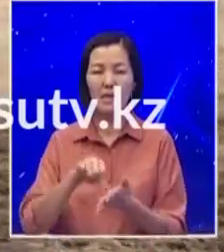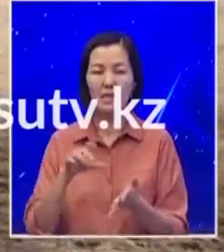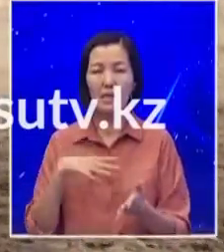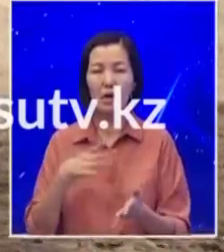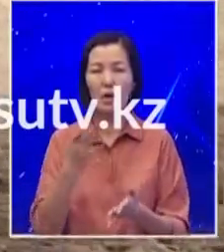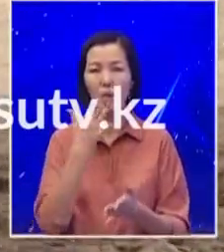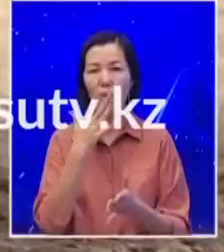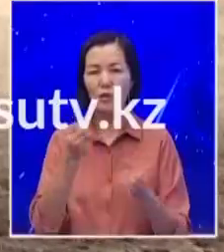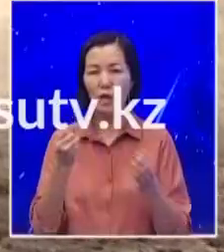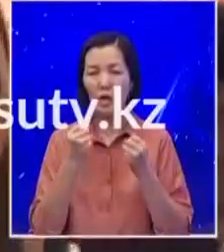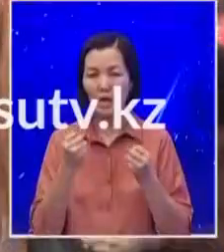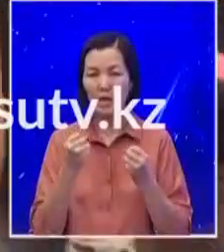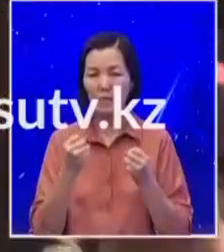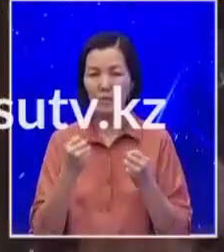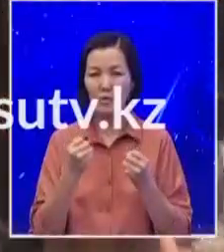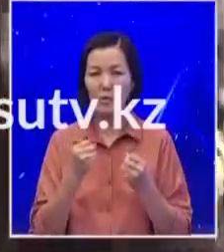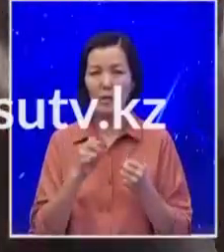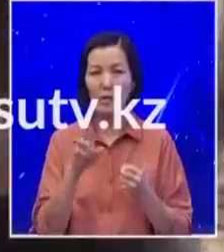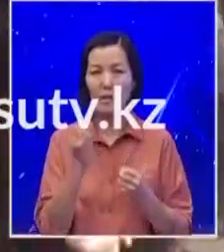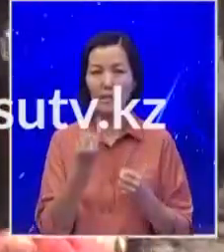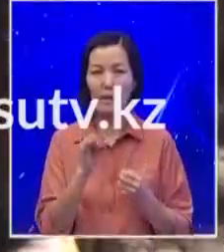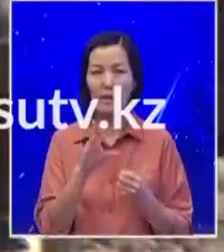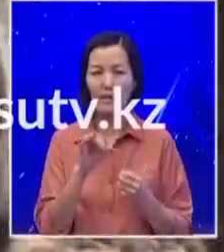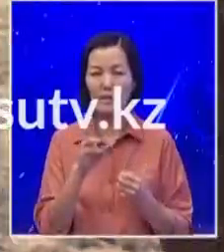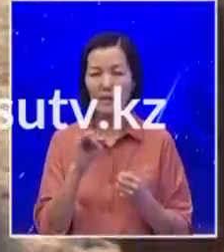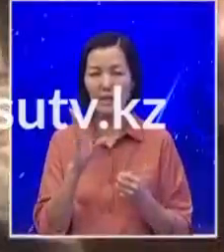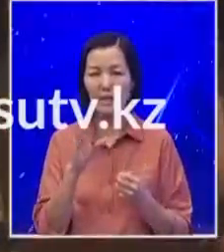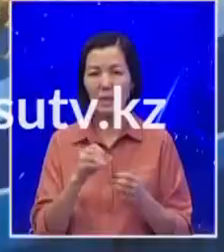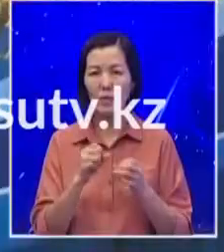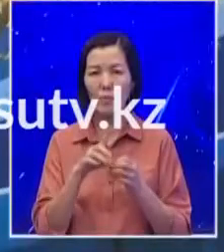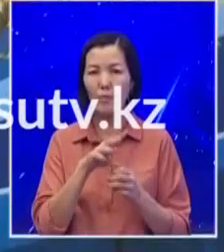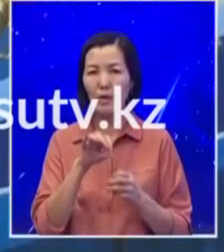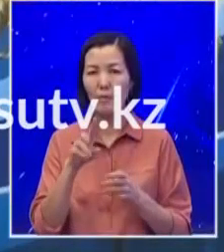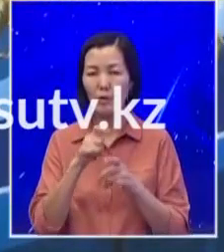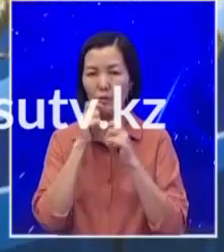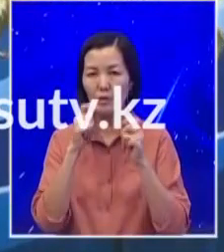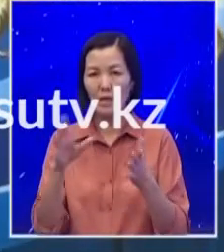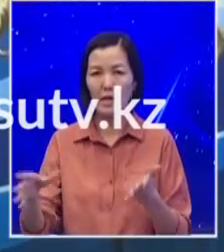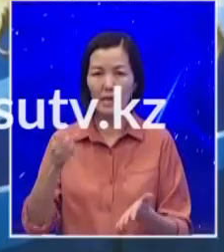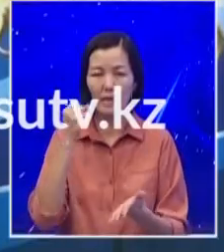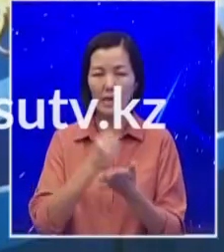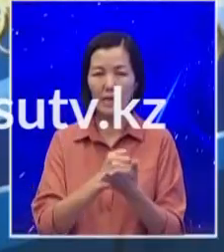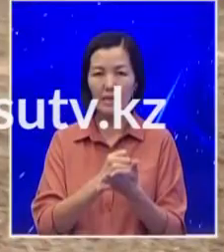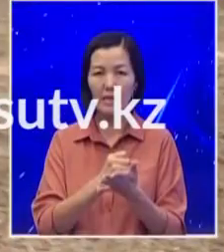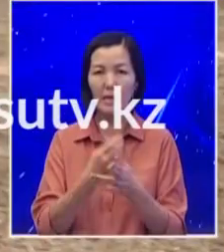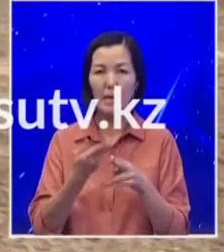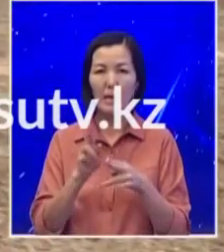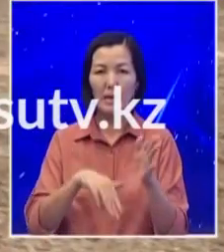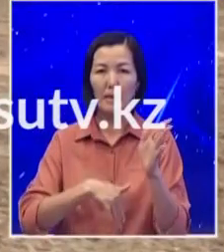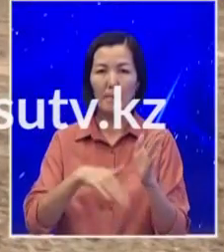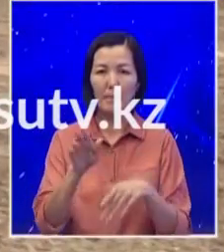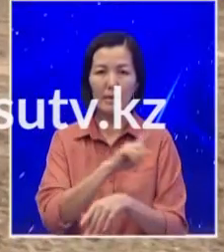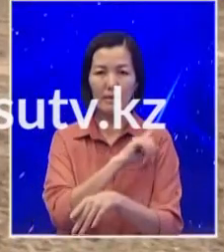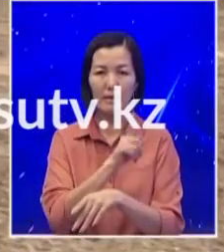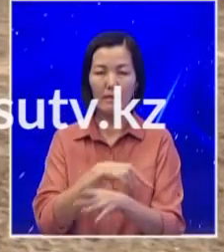Ұлттық ат спорты бәсекесі Байсерке агро ипподромында өтті. Жүлде қоры 11 миллион теңге. Алдымен көкпаршылар өзара мықтыны анықтады. Оған